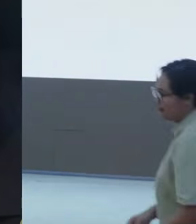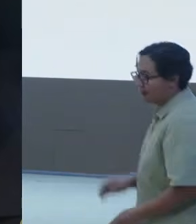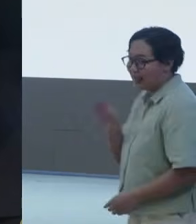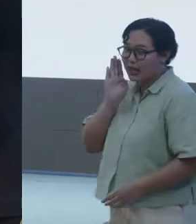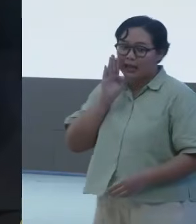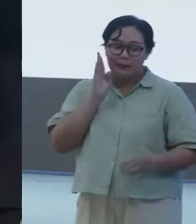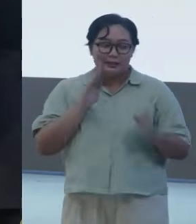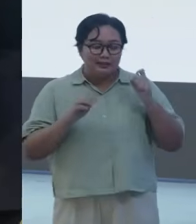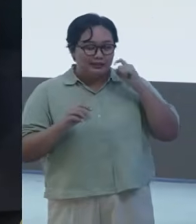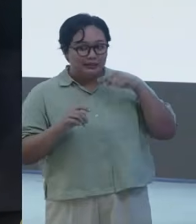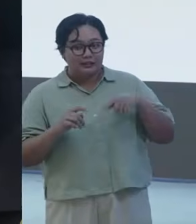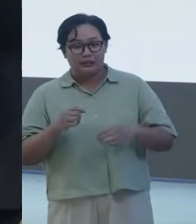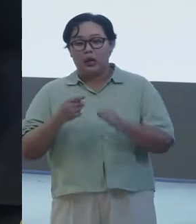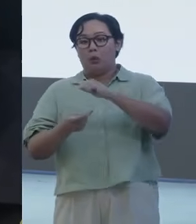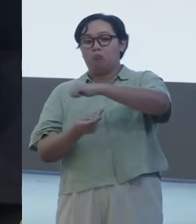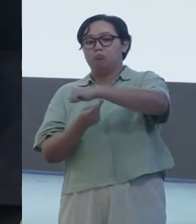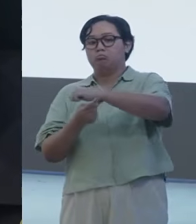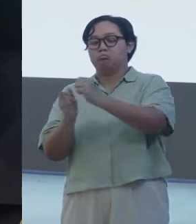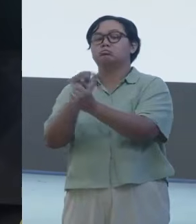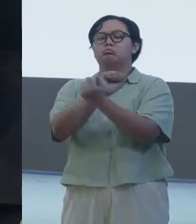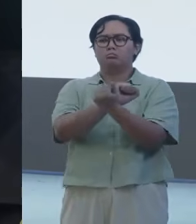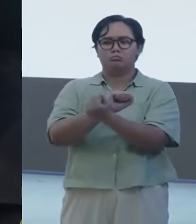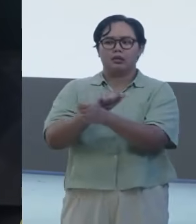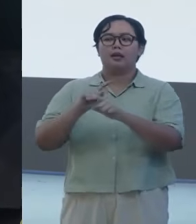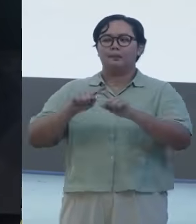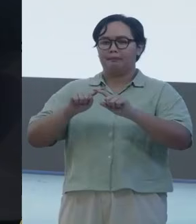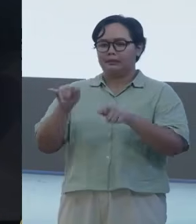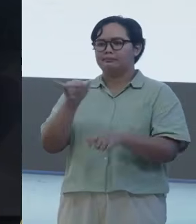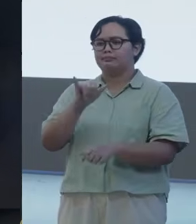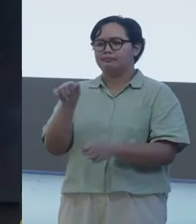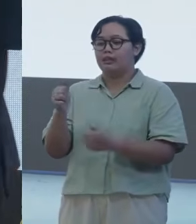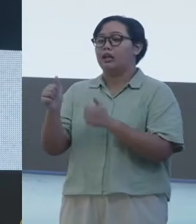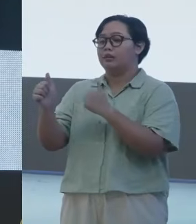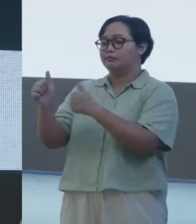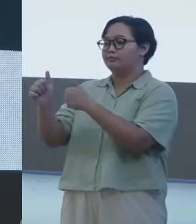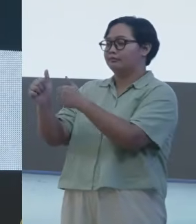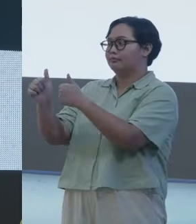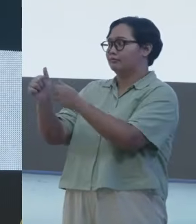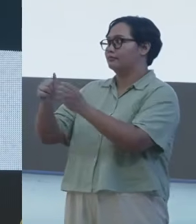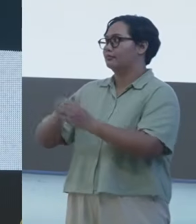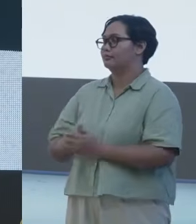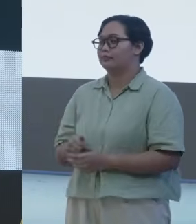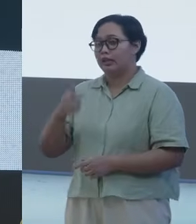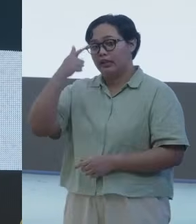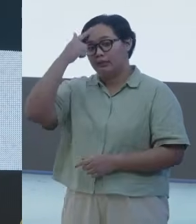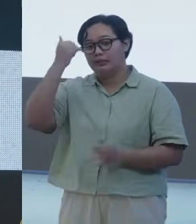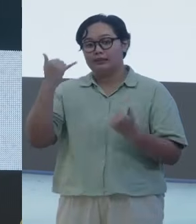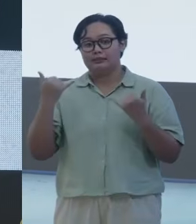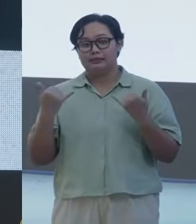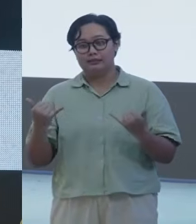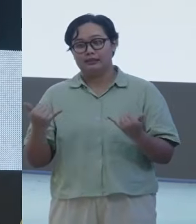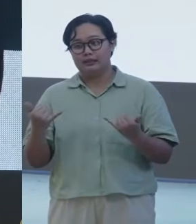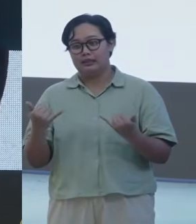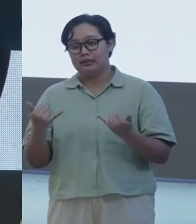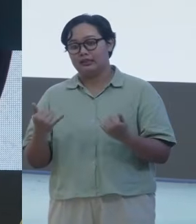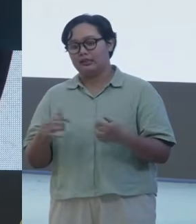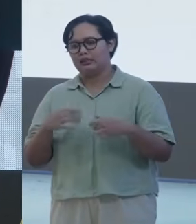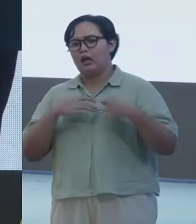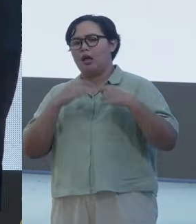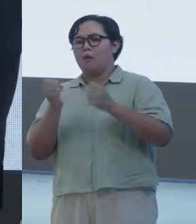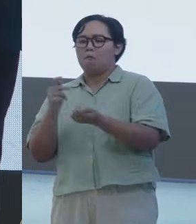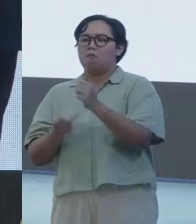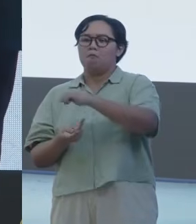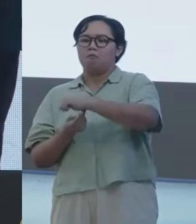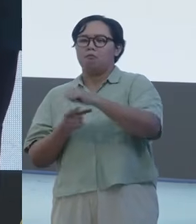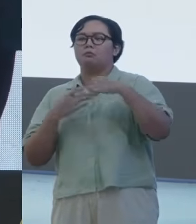siya ay alipin pero siya ay apostol. Dahil dito, ang kanyang puso ay nakagapos sa puso